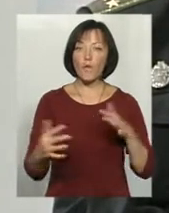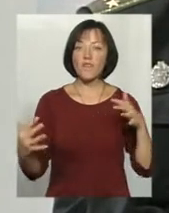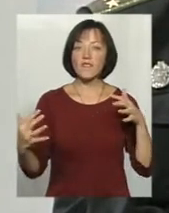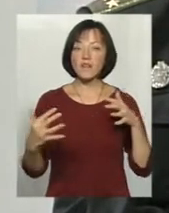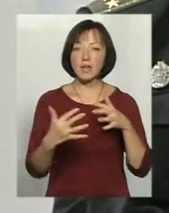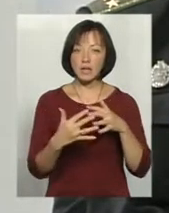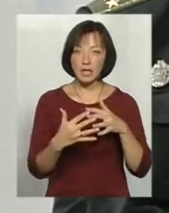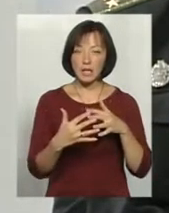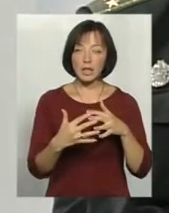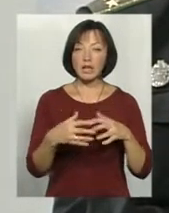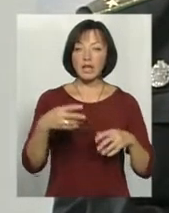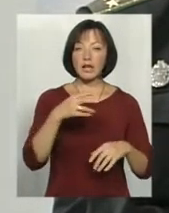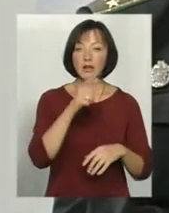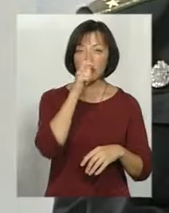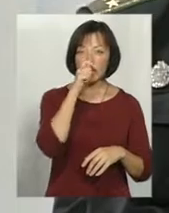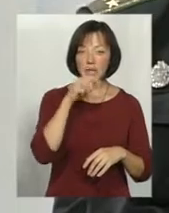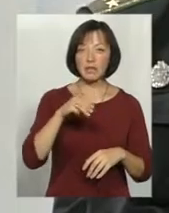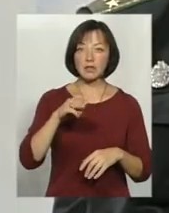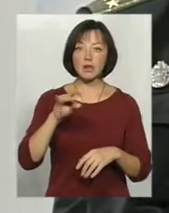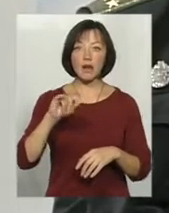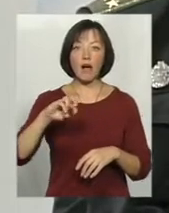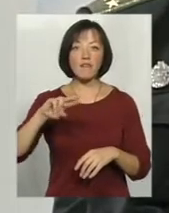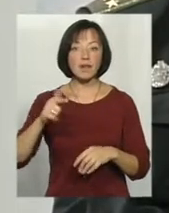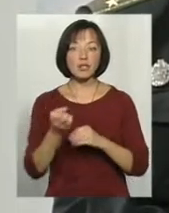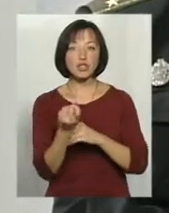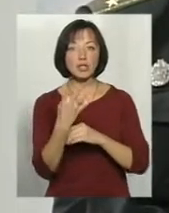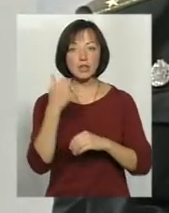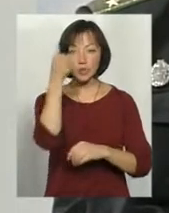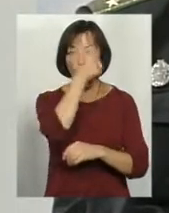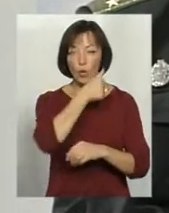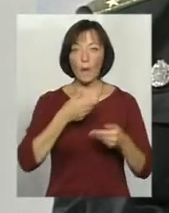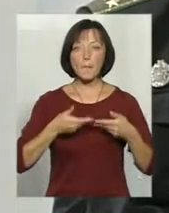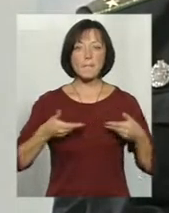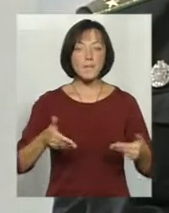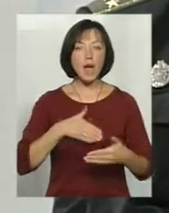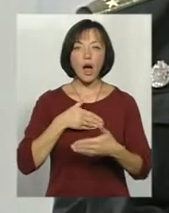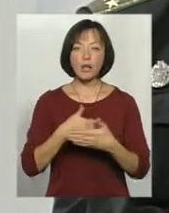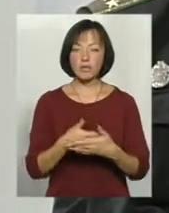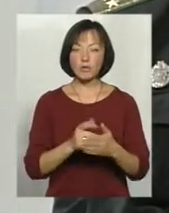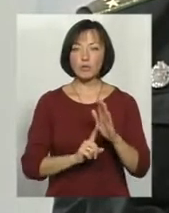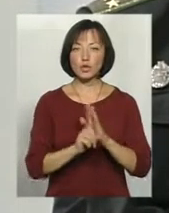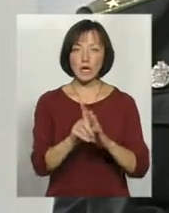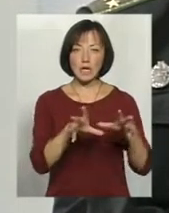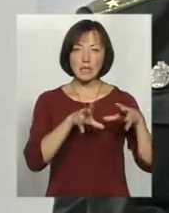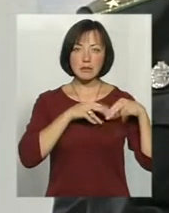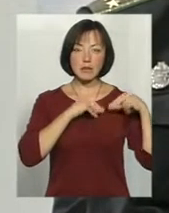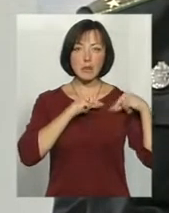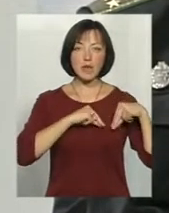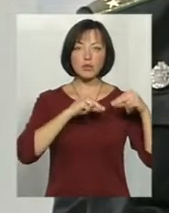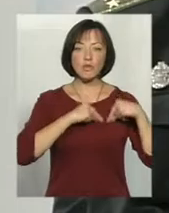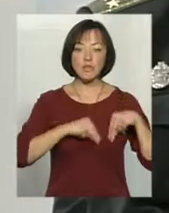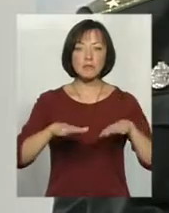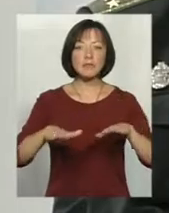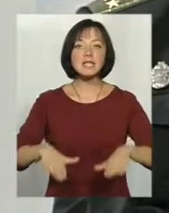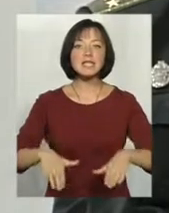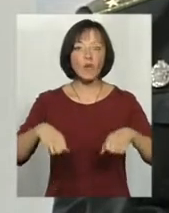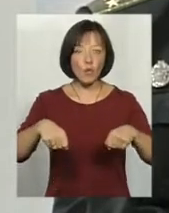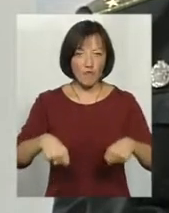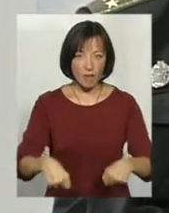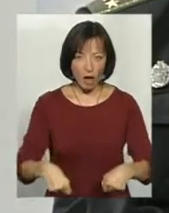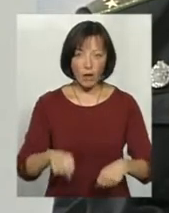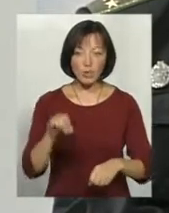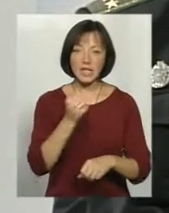це квітень-травень практично 2014 року, ми активно почали співпрацювати з органами місцевого самоврядування.